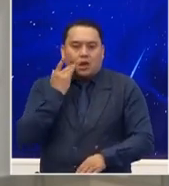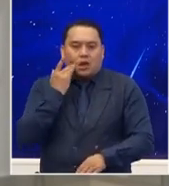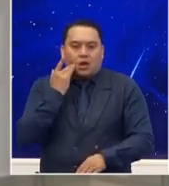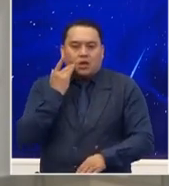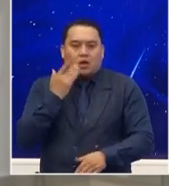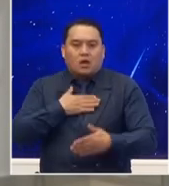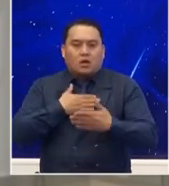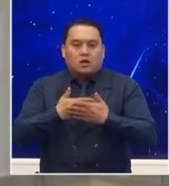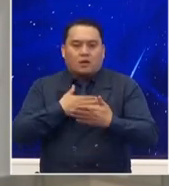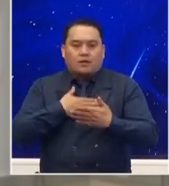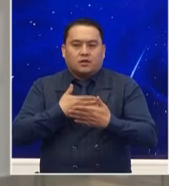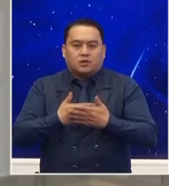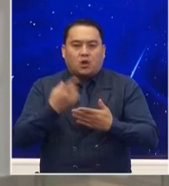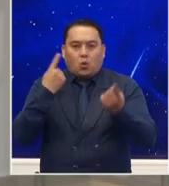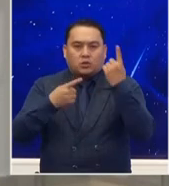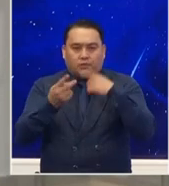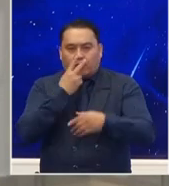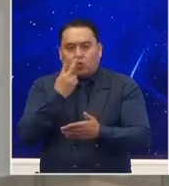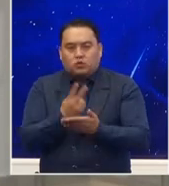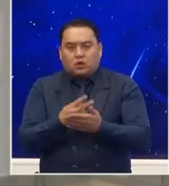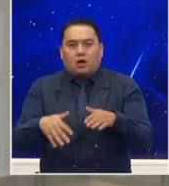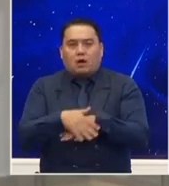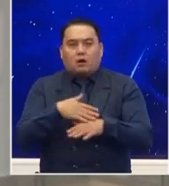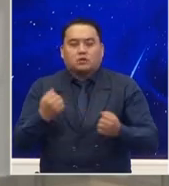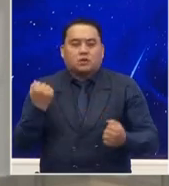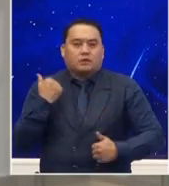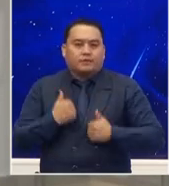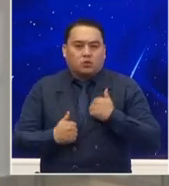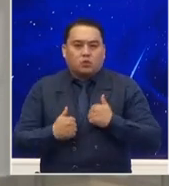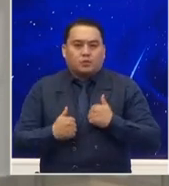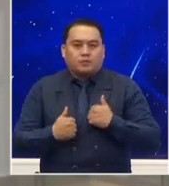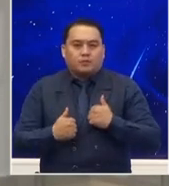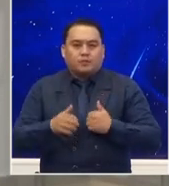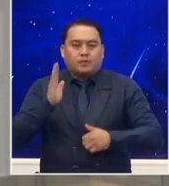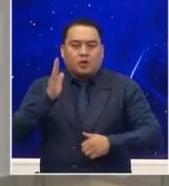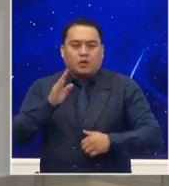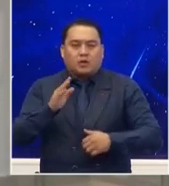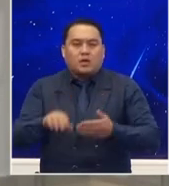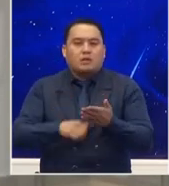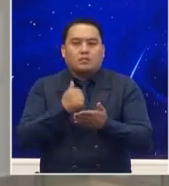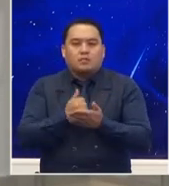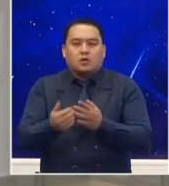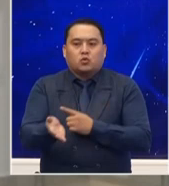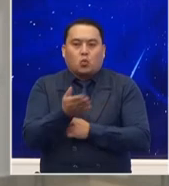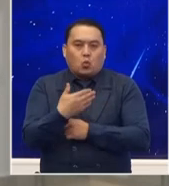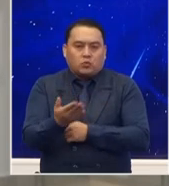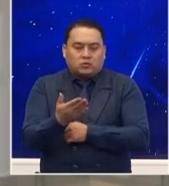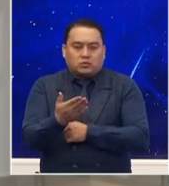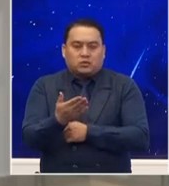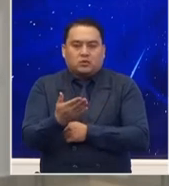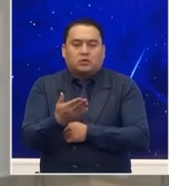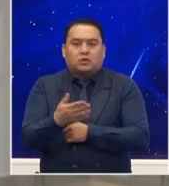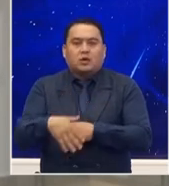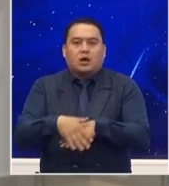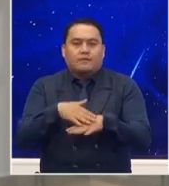спорт нысандарда тамаша өнер көрсетіп, еліміздің абыройын көтере берсін. Ең бастысы көк туымызды көктен